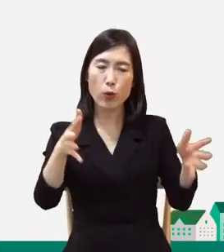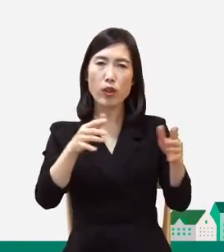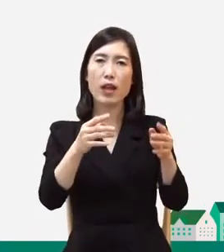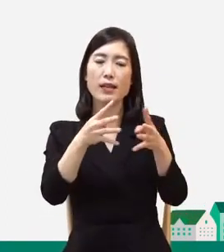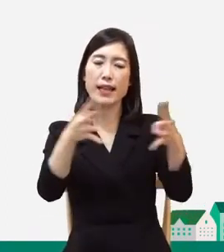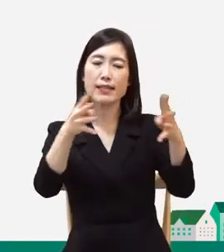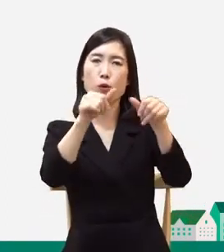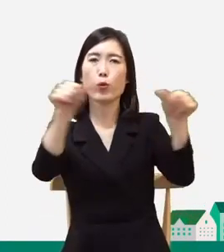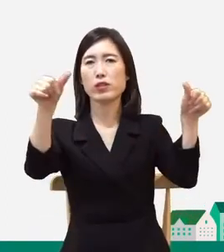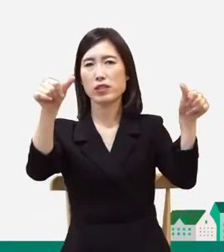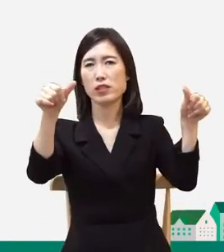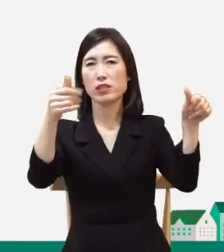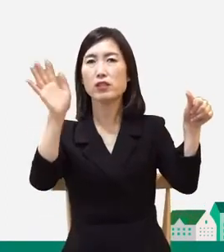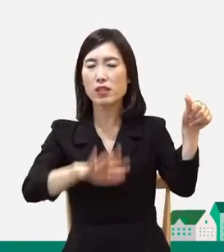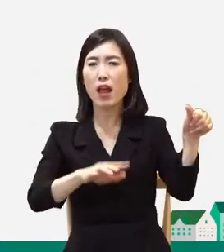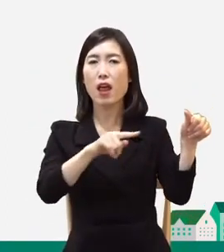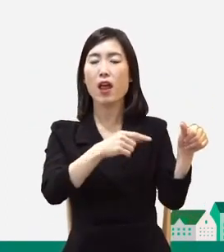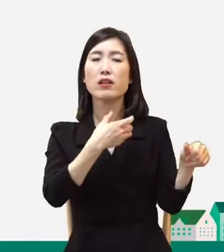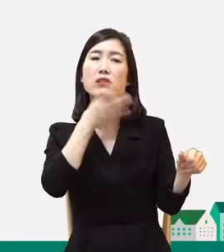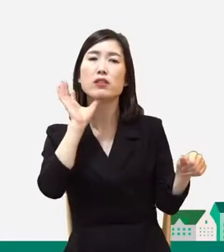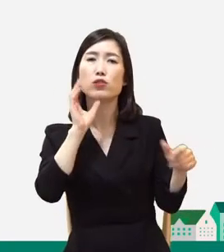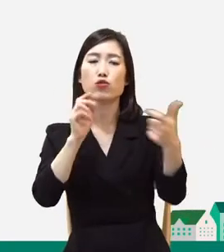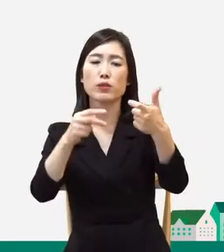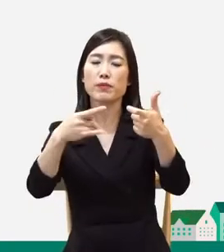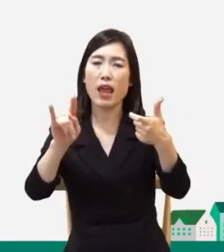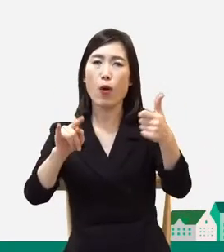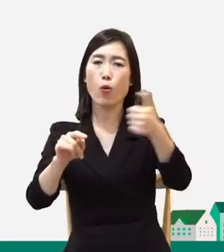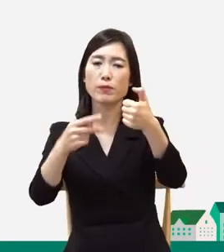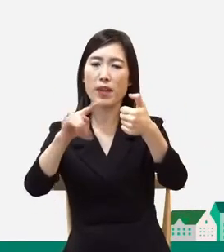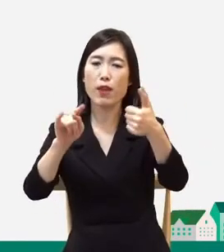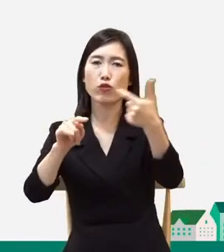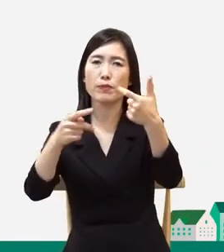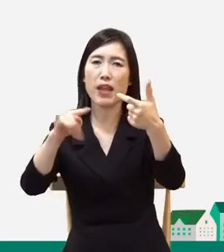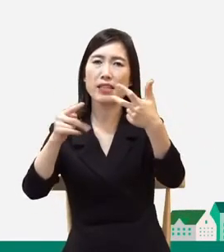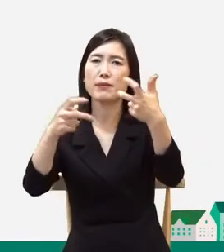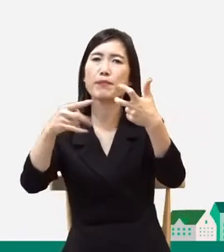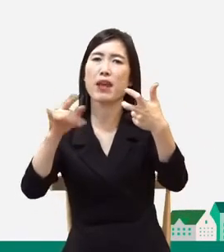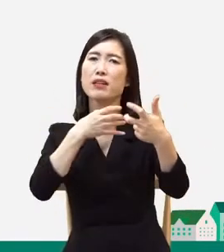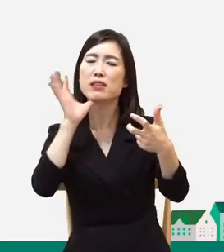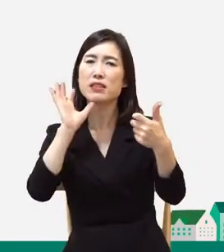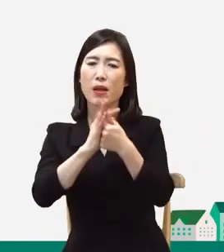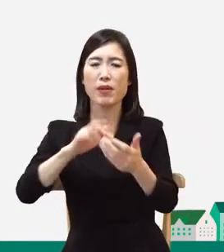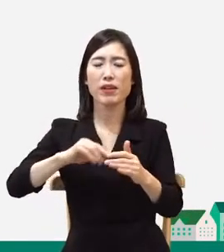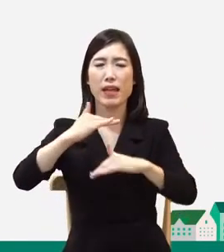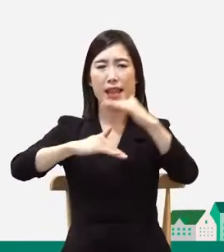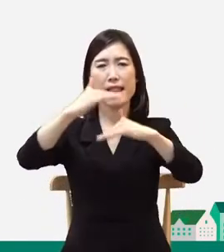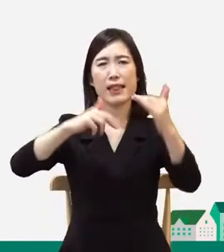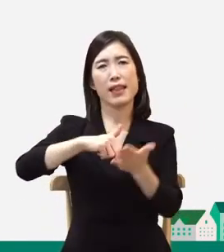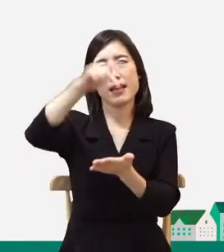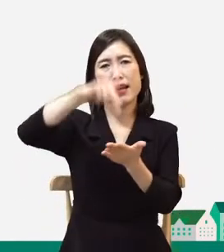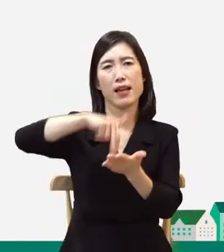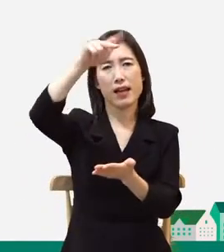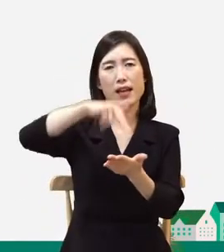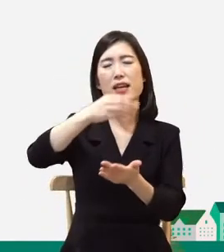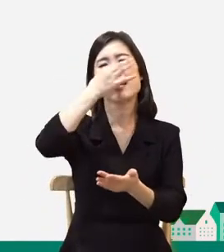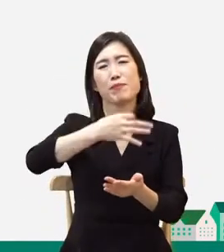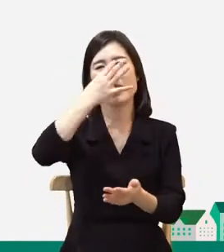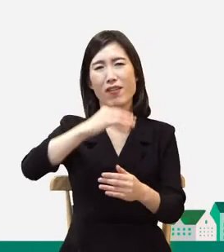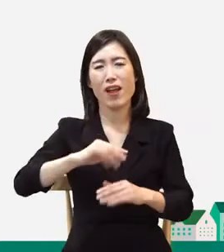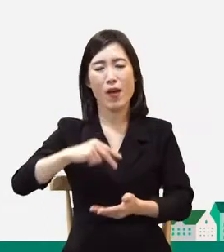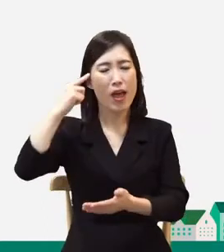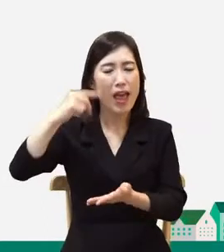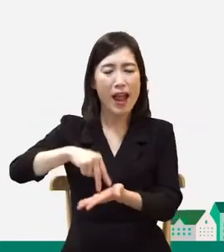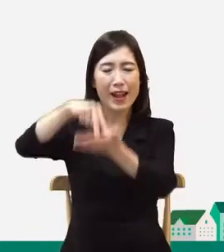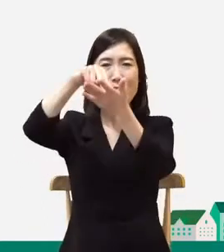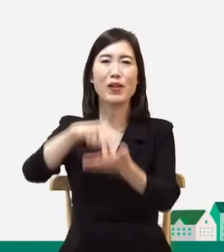60대 이상의 고령이신 분들은 생활을 하시는데 어려움을 표현하십니다. 마지막으로 주택 공급 시 집합형 및